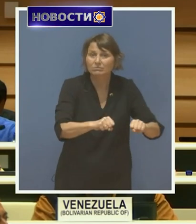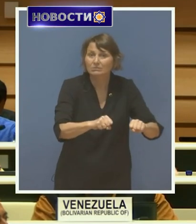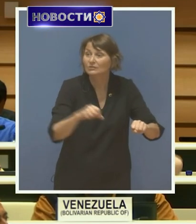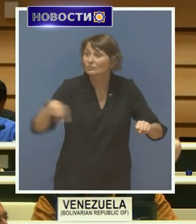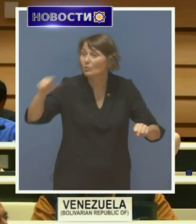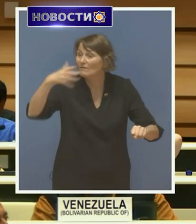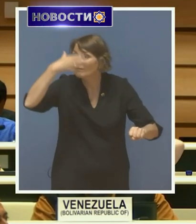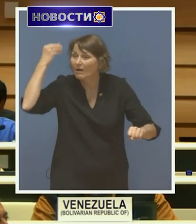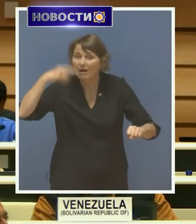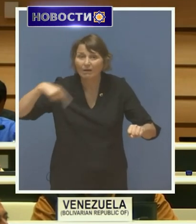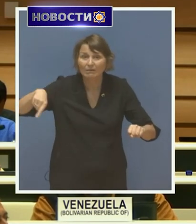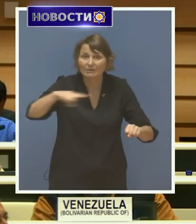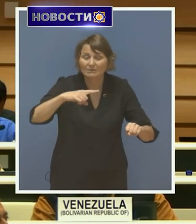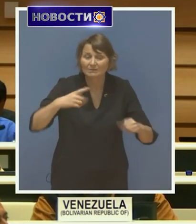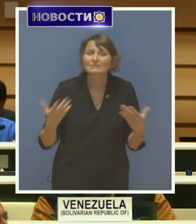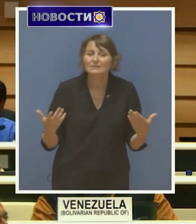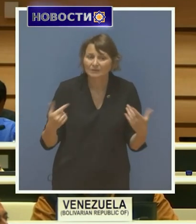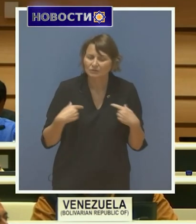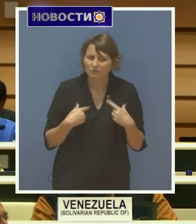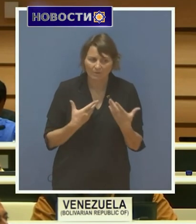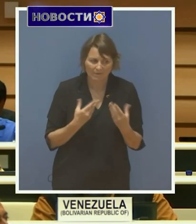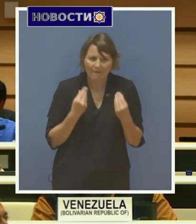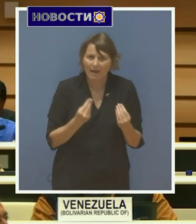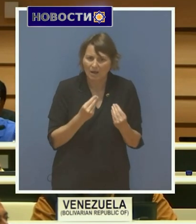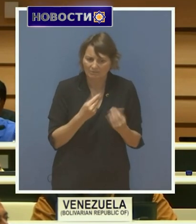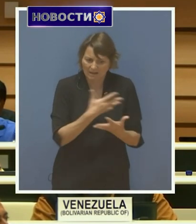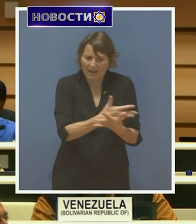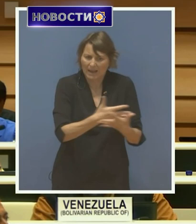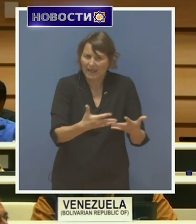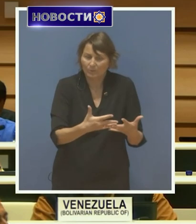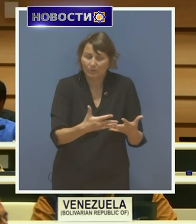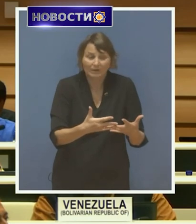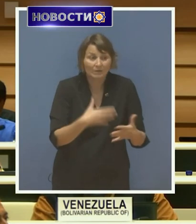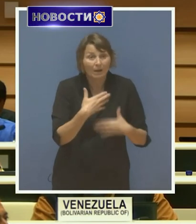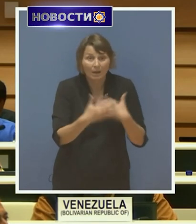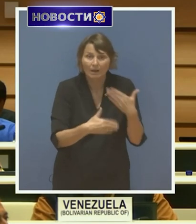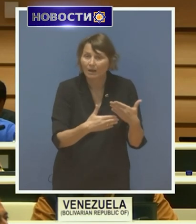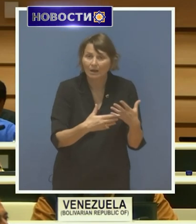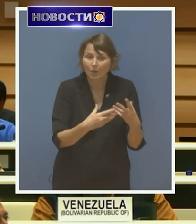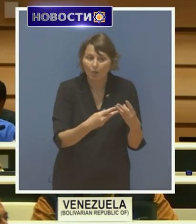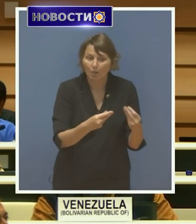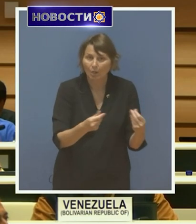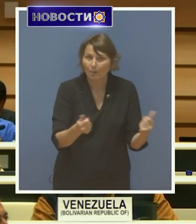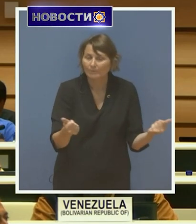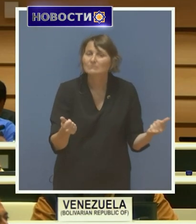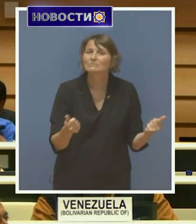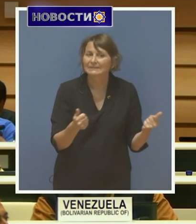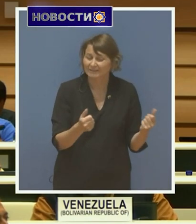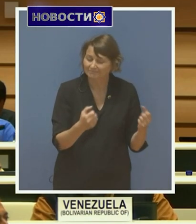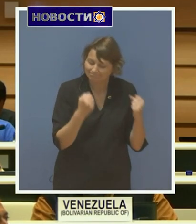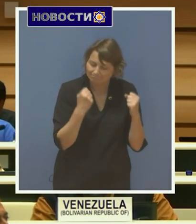отрезанным от мира. 120 тысяч жителей, согласно соответствующей программе, подвергаются уничтожению турецко-азербайджанскими